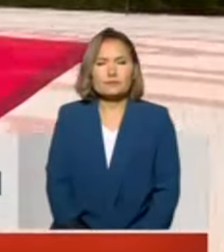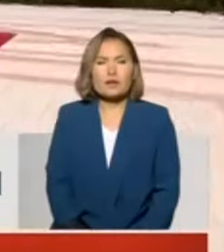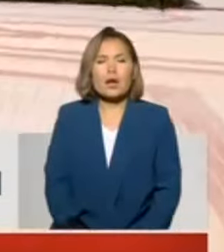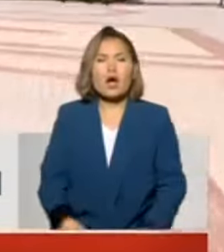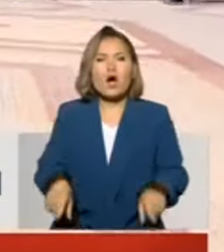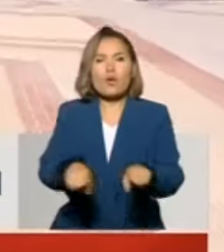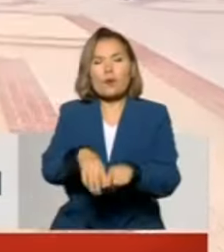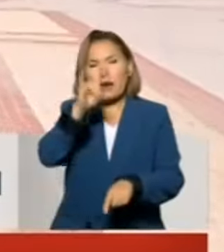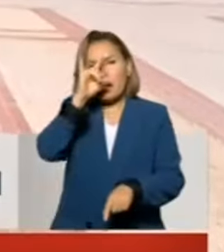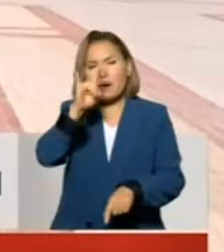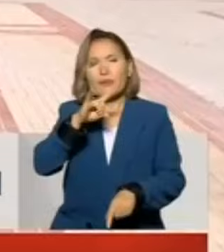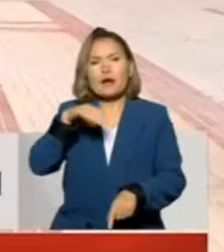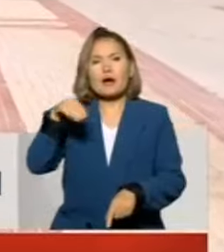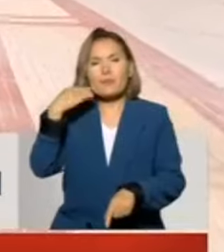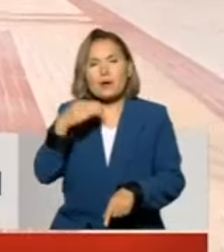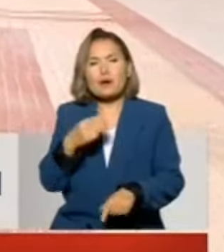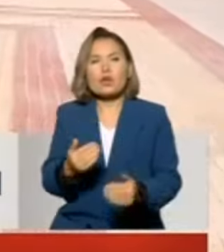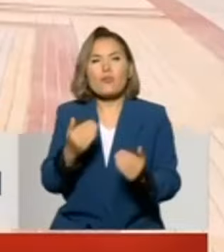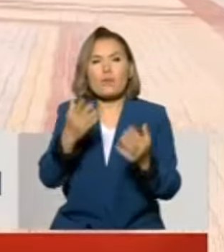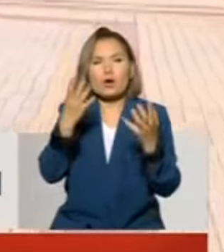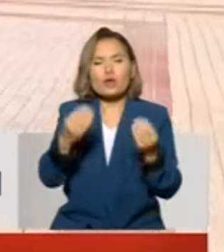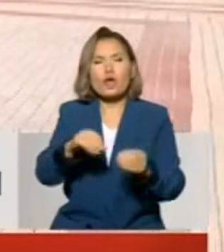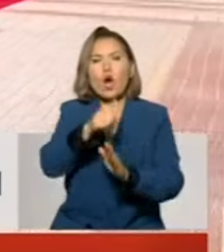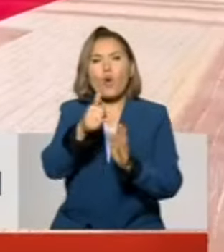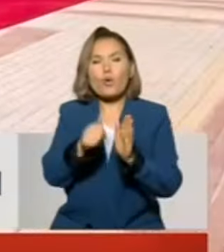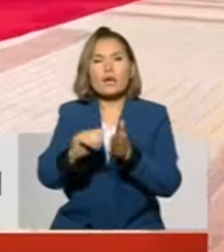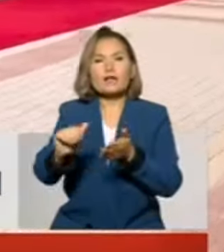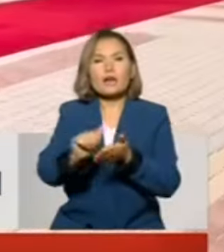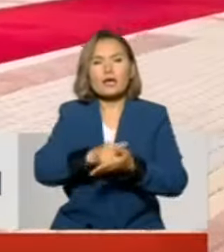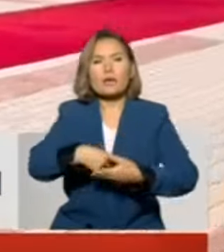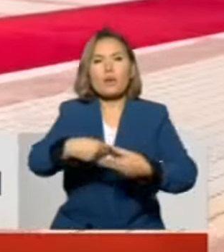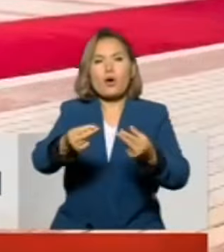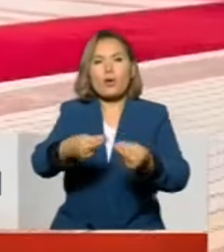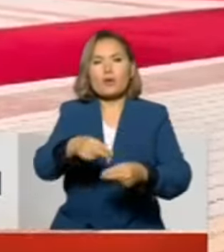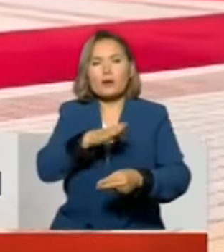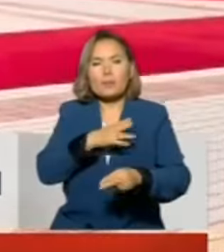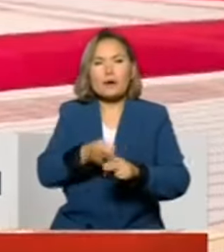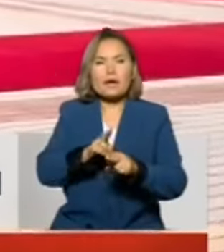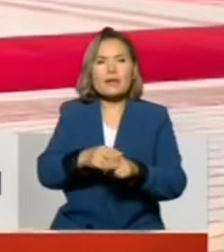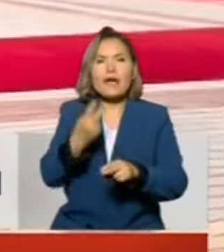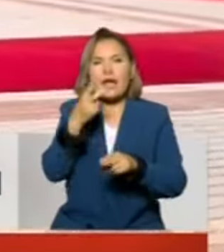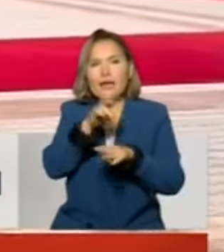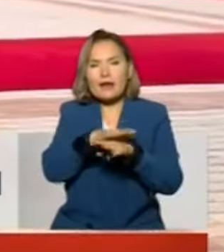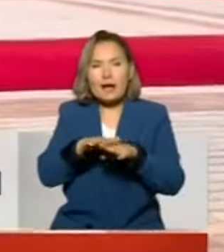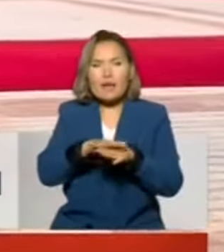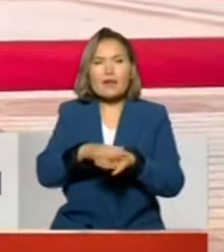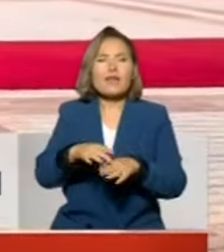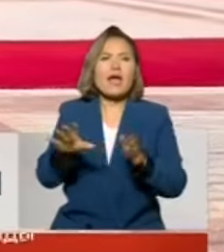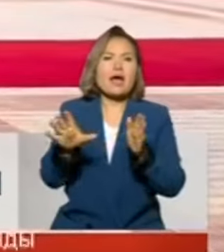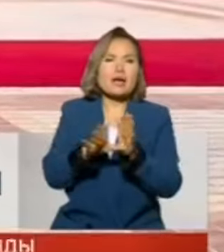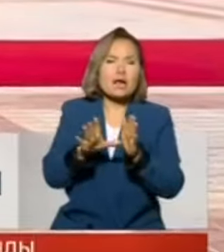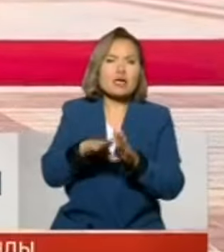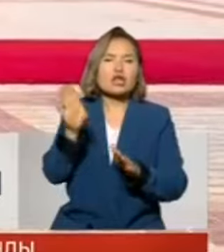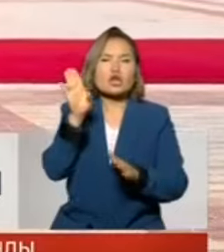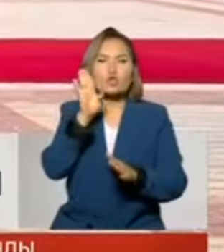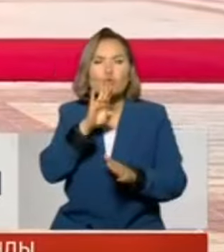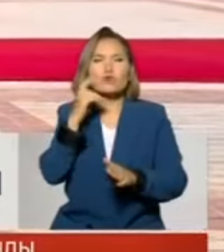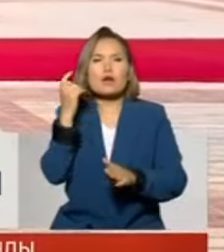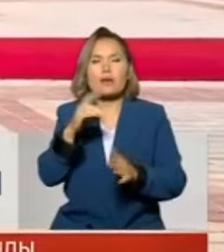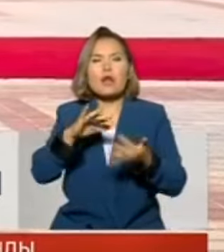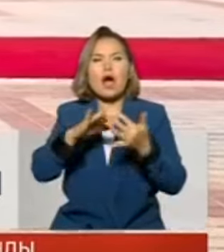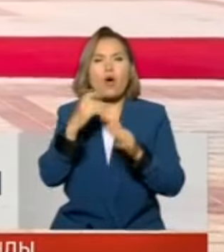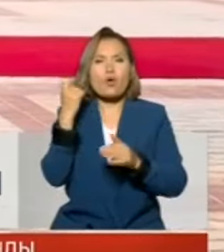Осылайша Қазақстан мен Тәжікстан арасында бүгін 16 келісімге қол қойылды. Енді екі ел энергетика, су шаруашылығы,